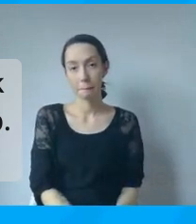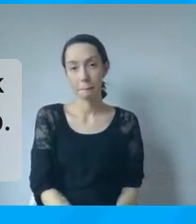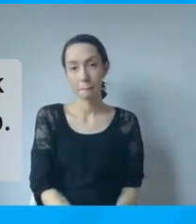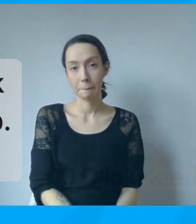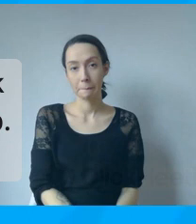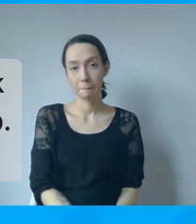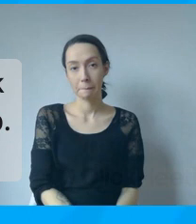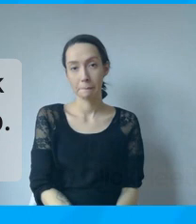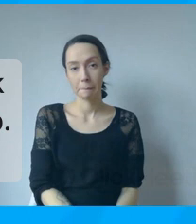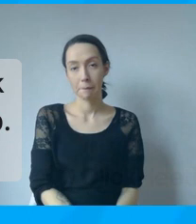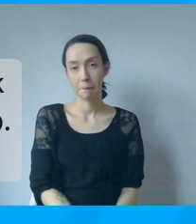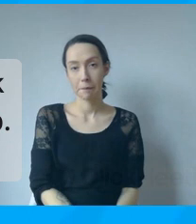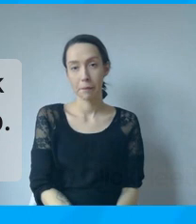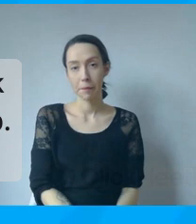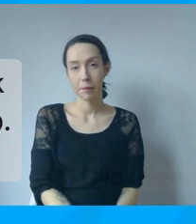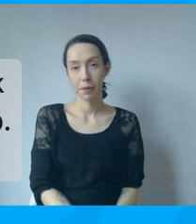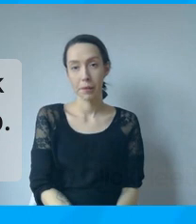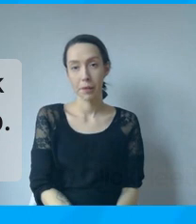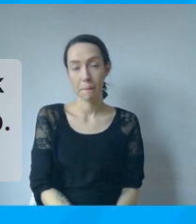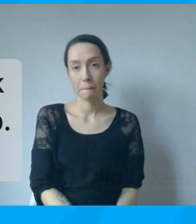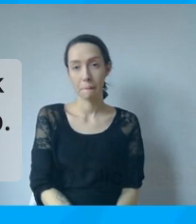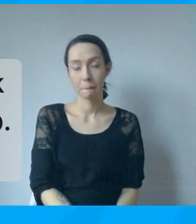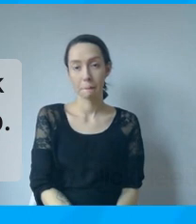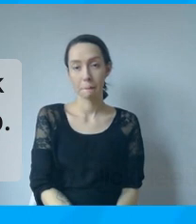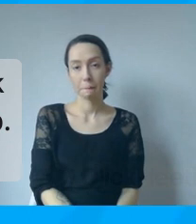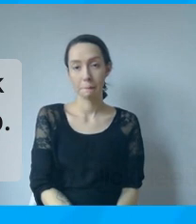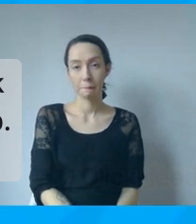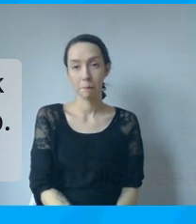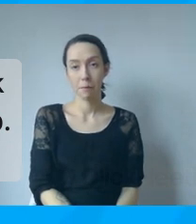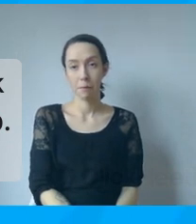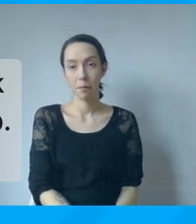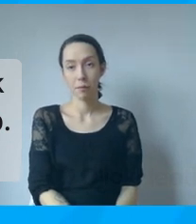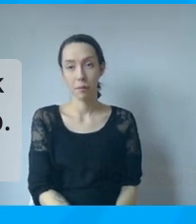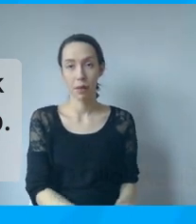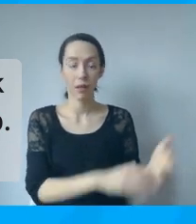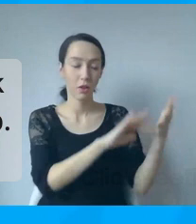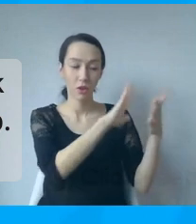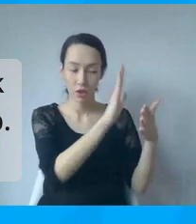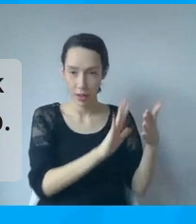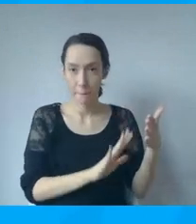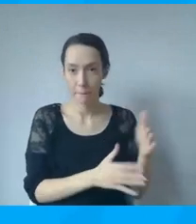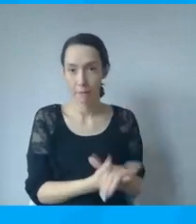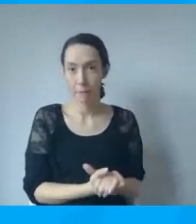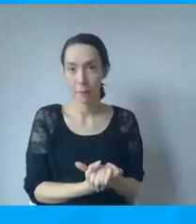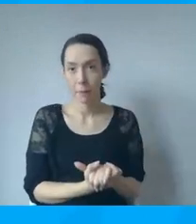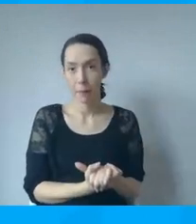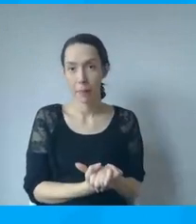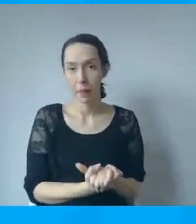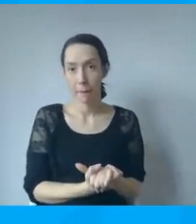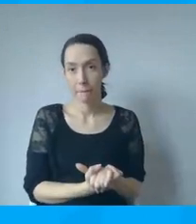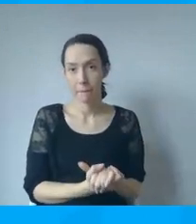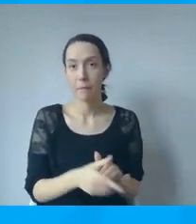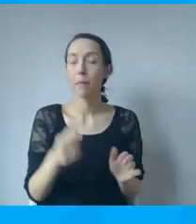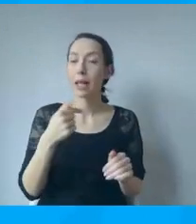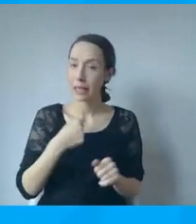strajkach przeciw aborcji i tym podobnych, powinien się tym chwalić bądź nie na LinkedInie. Moim zdaniem